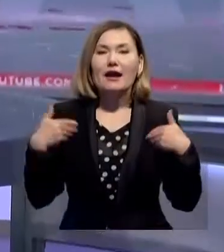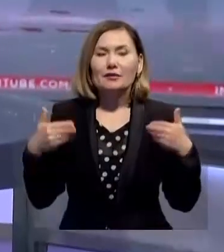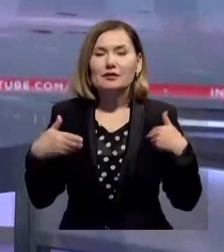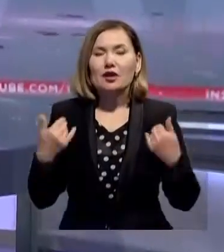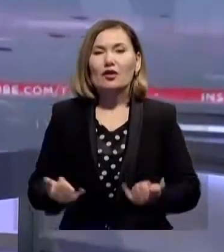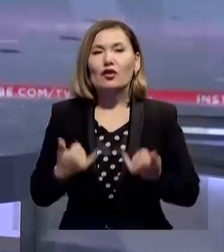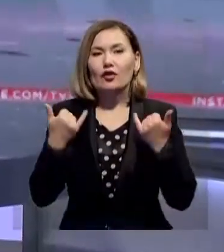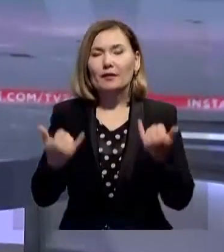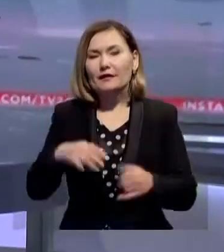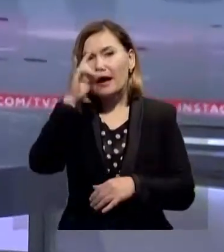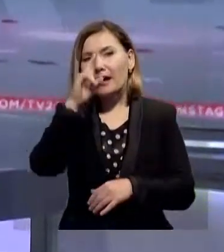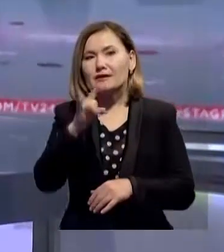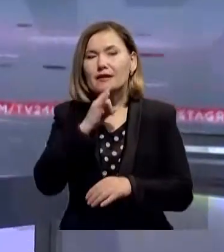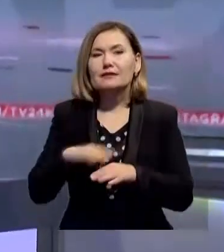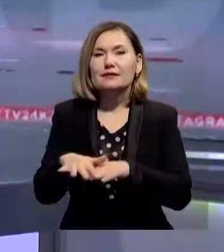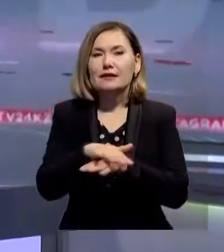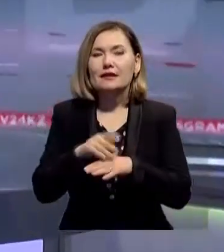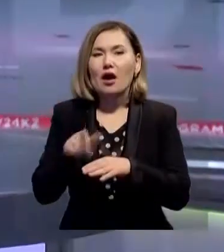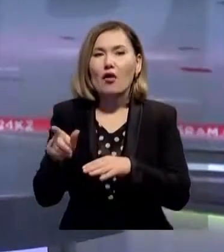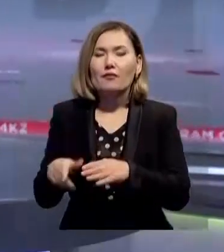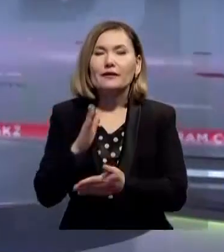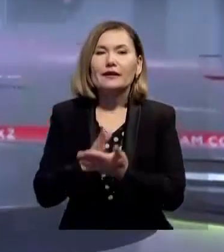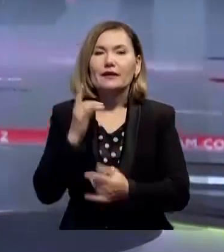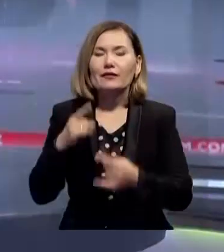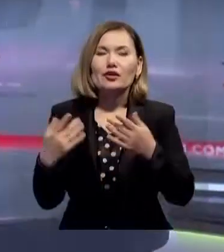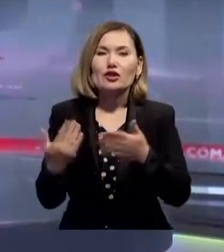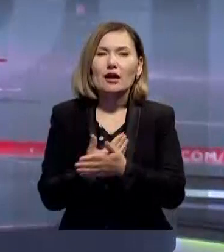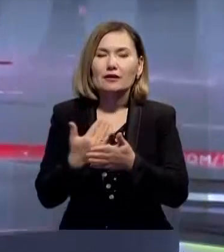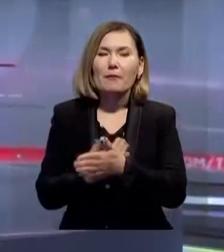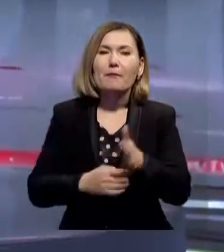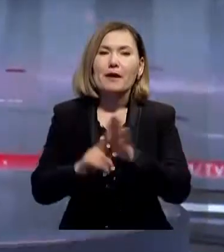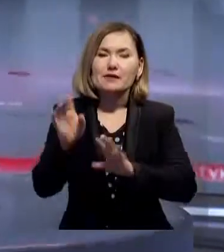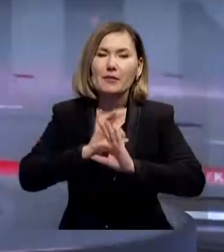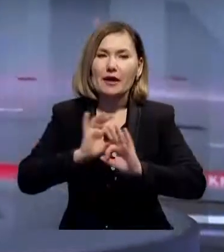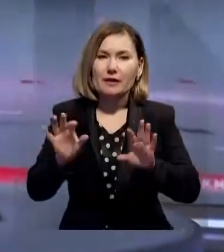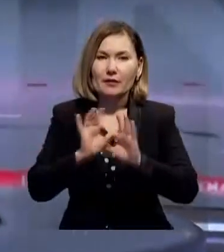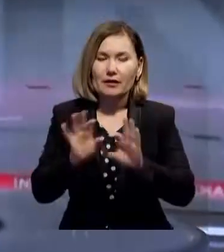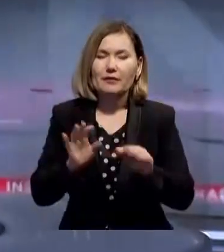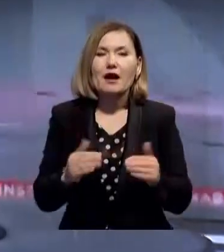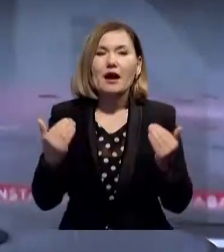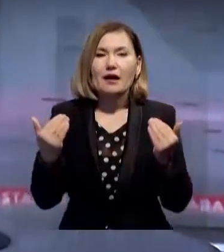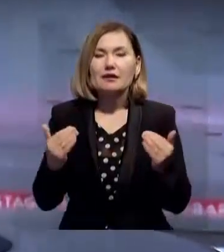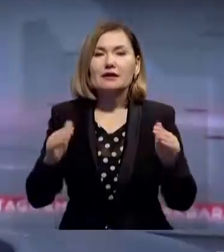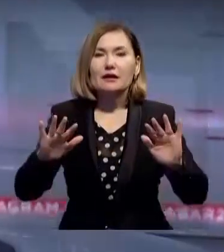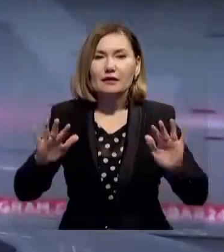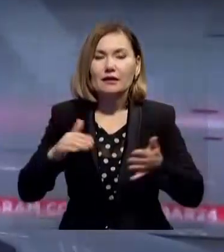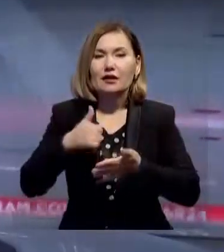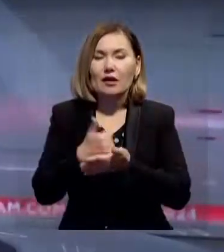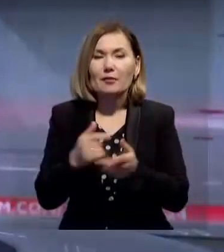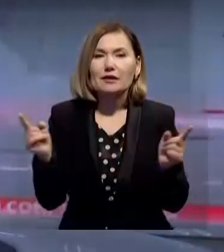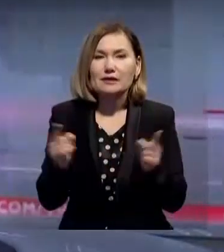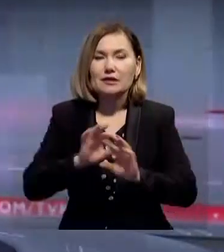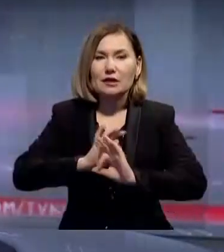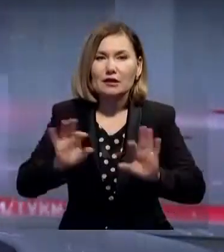Şarkı kaderler körülmen Xabar 24 arnasın tikeli eferinde keşke jabalıklar studiyada men Qasım Qantolbaqlı jene suda aldırmada erkesim Samal Kışan Kırmızı'n